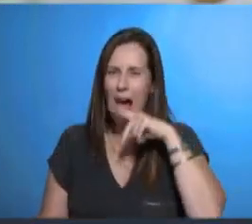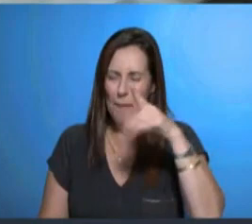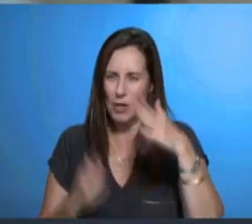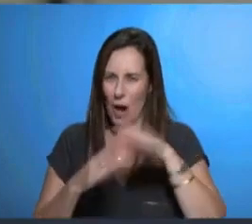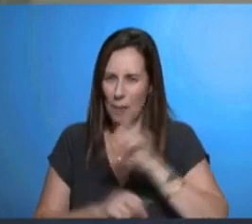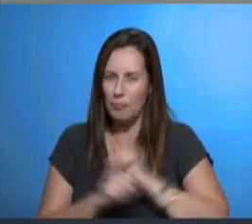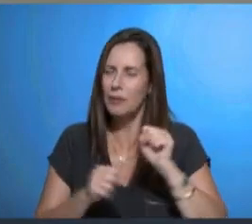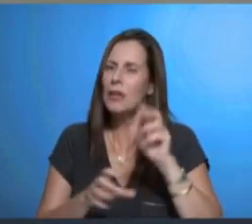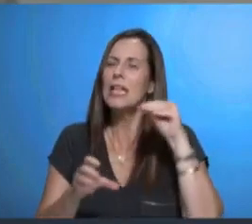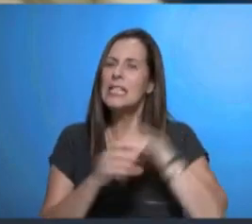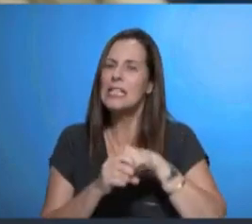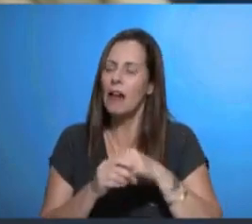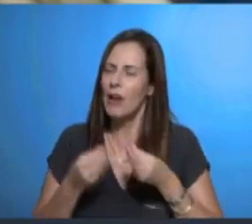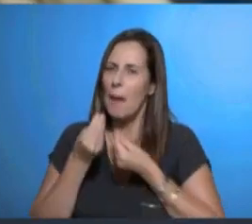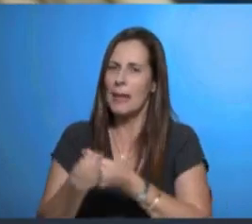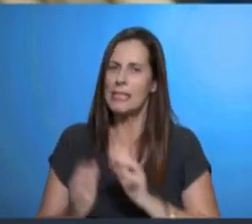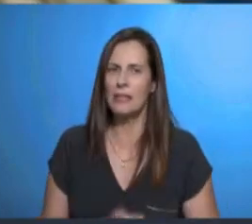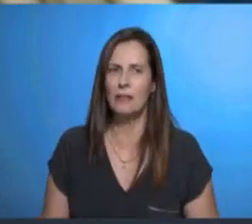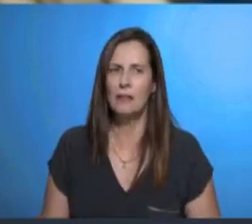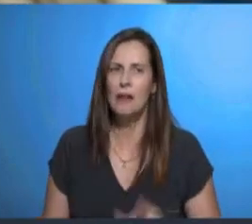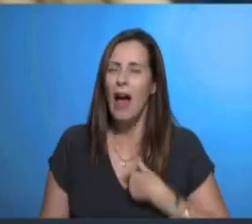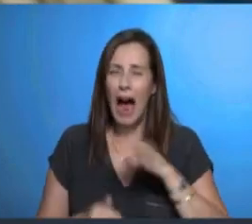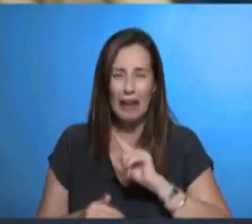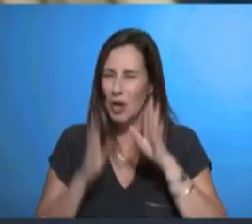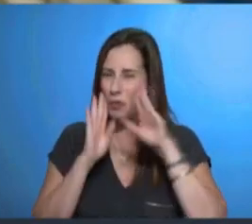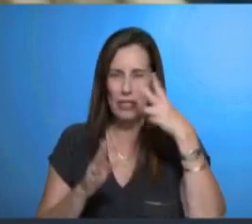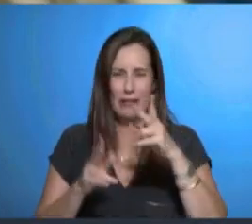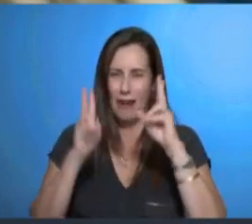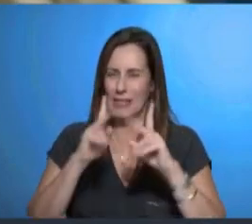בוכריס להצטרף למסר הזה. אני לא מאמין שתהיה הפסקת אש.